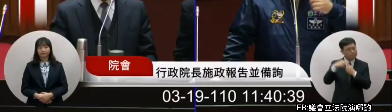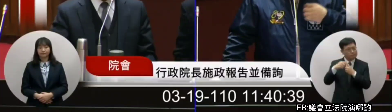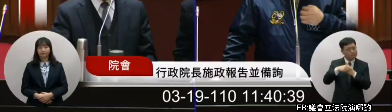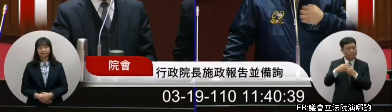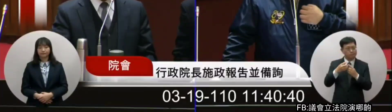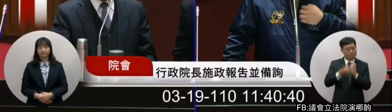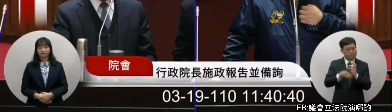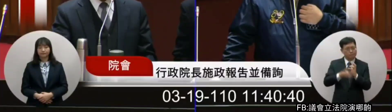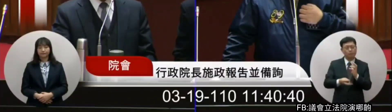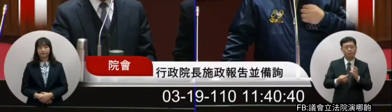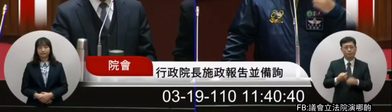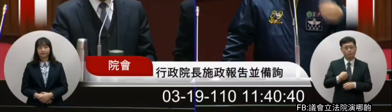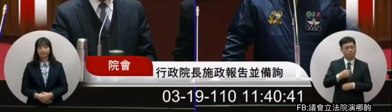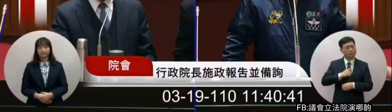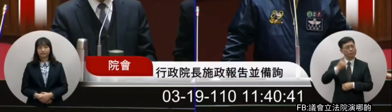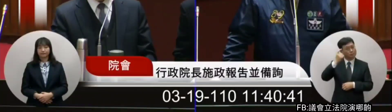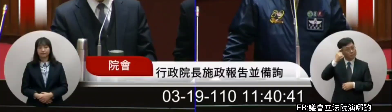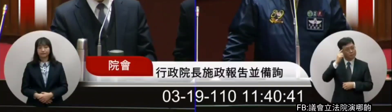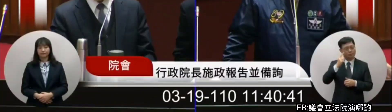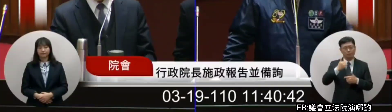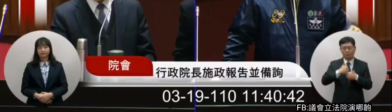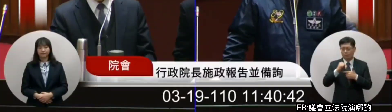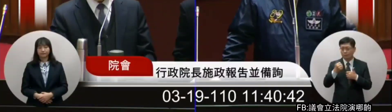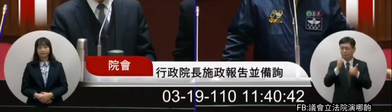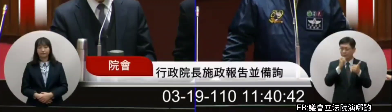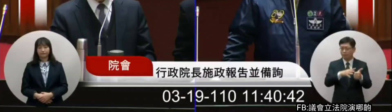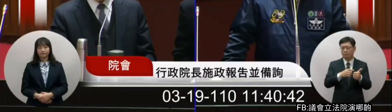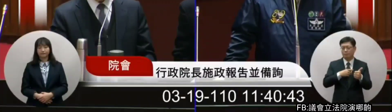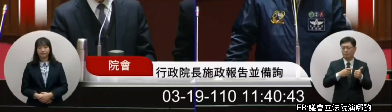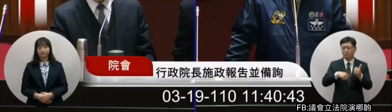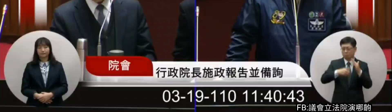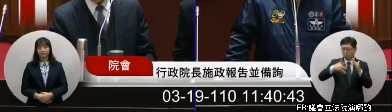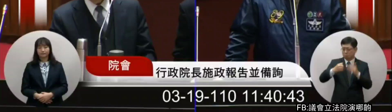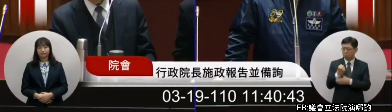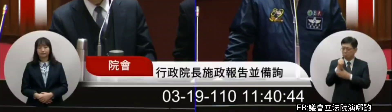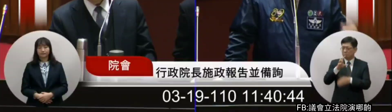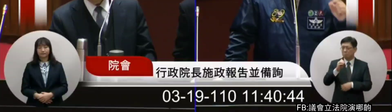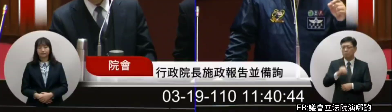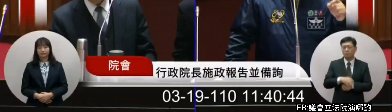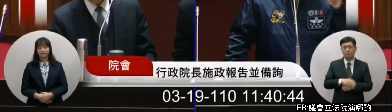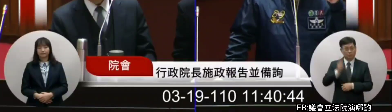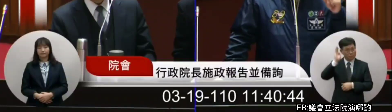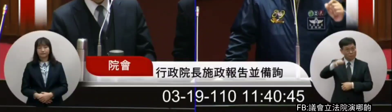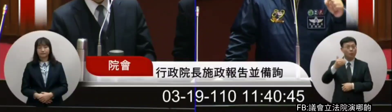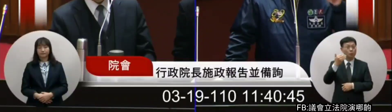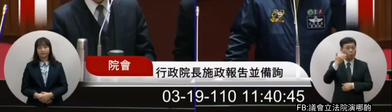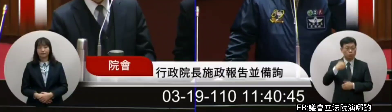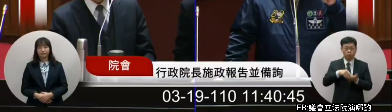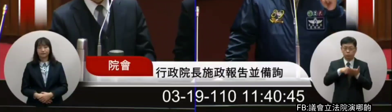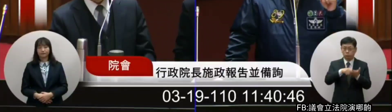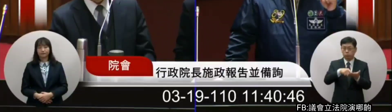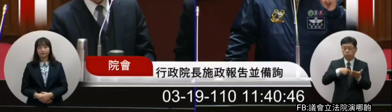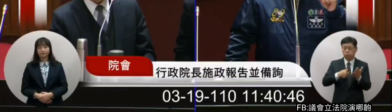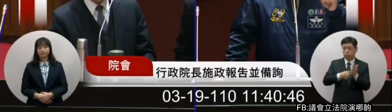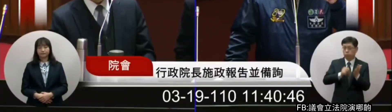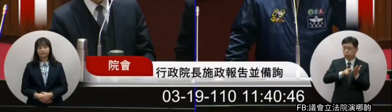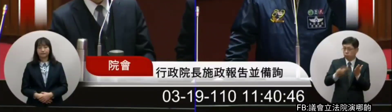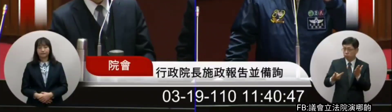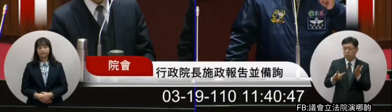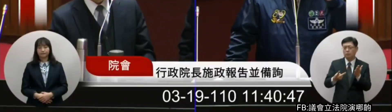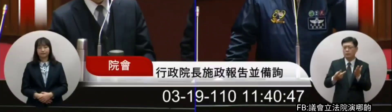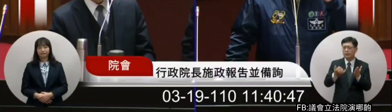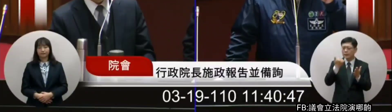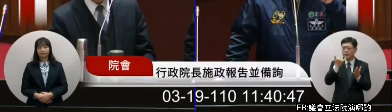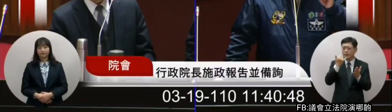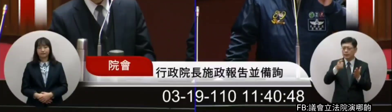那所以本席想要建议啊，看看院长觉得支不支持，就是说以后我们在申请这个改名有一个